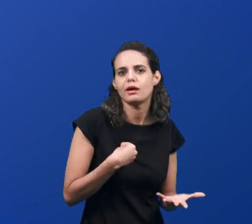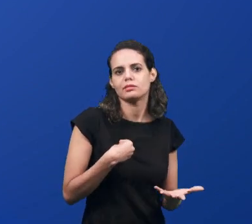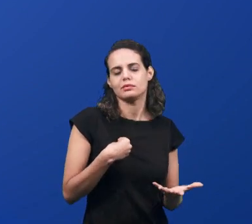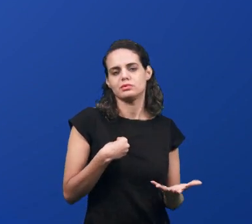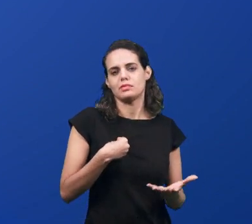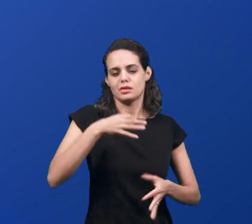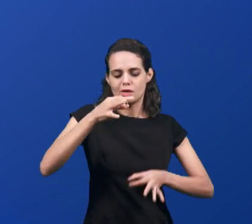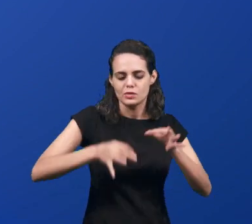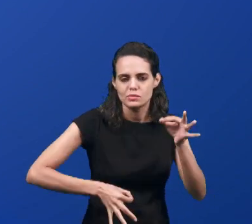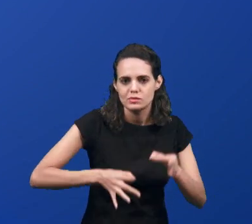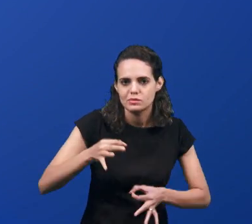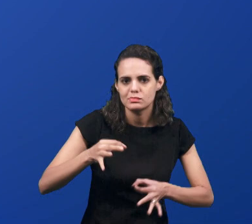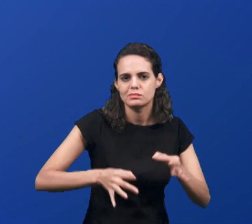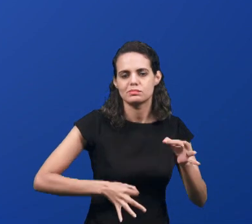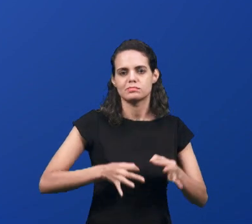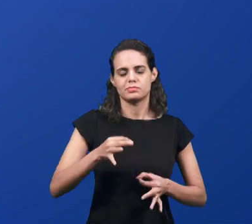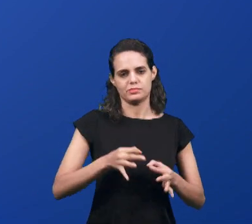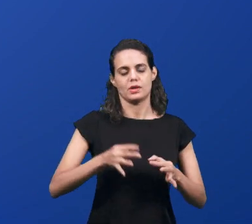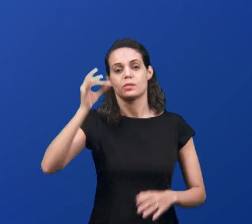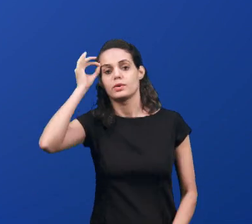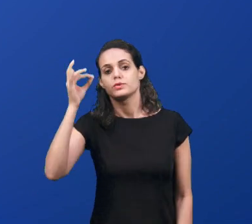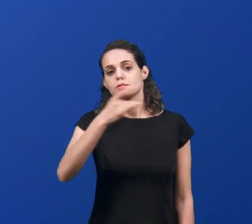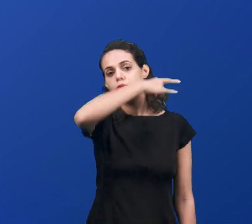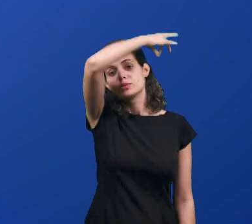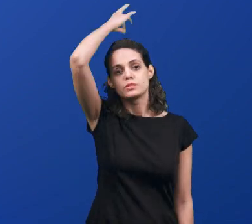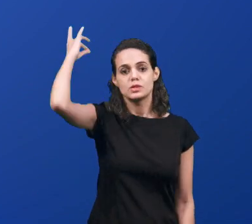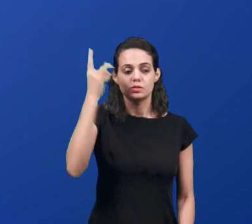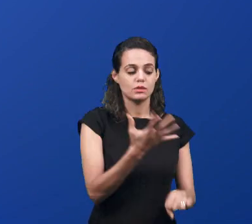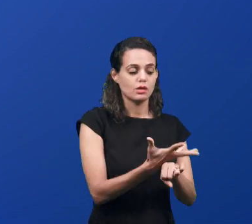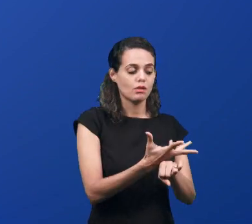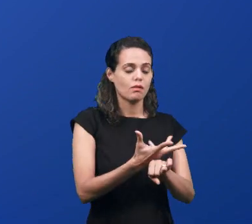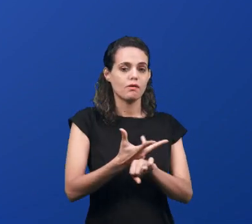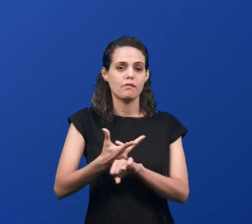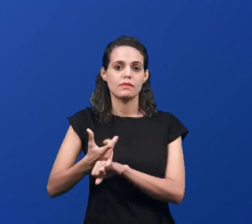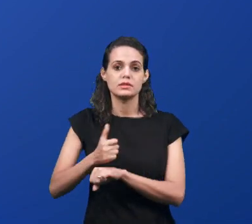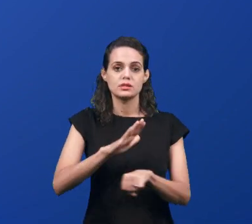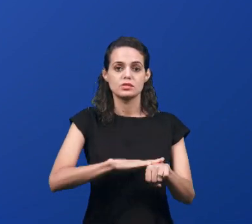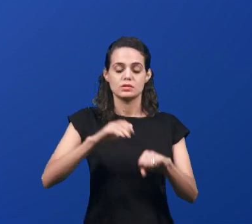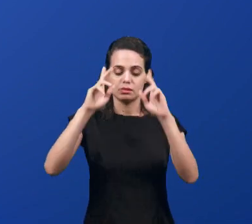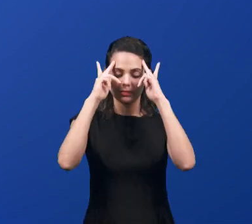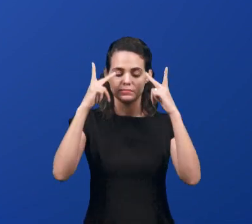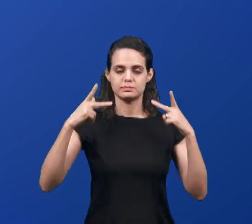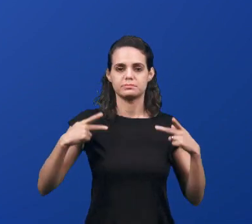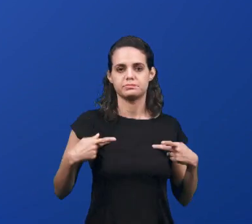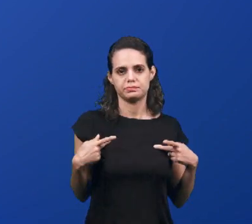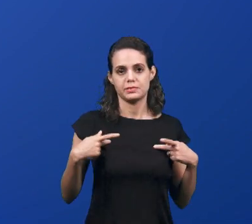du péché et aussi révèle Jésus-Christ, la paix du Seigneur Jésus.